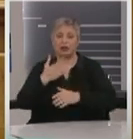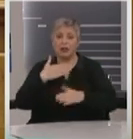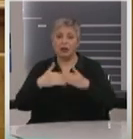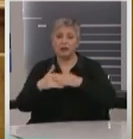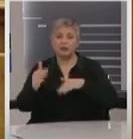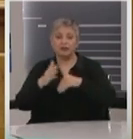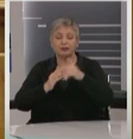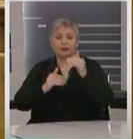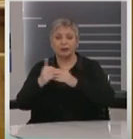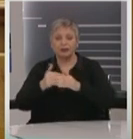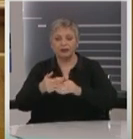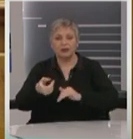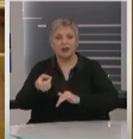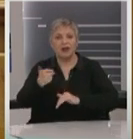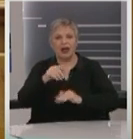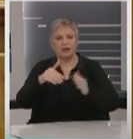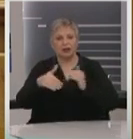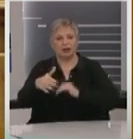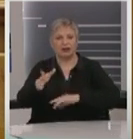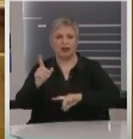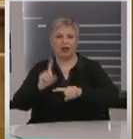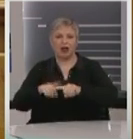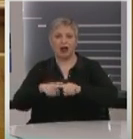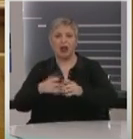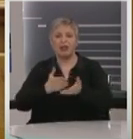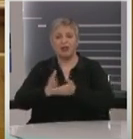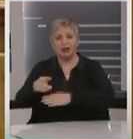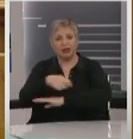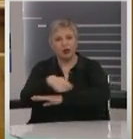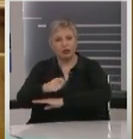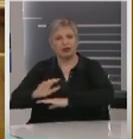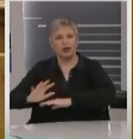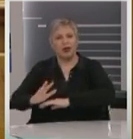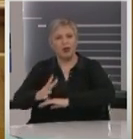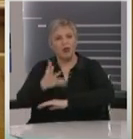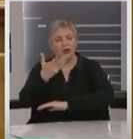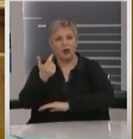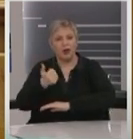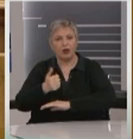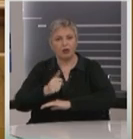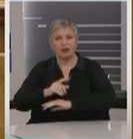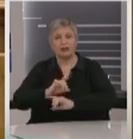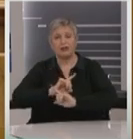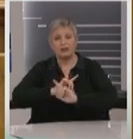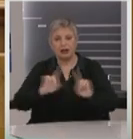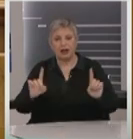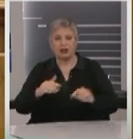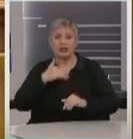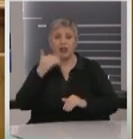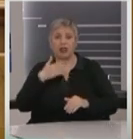μαζί την επόμενη μέρα. Την Ελλάδα της δικαιοσύνης και της προκοπής. Και κανείς πια δεν μπορεί να